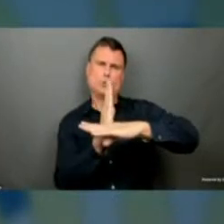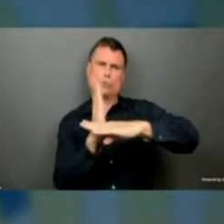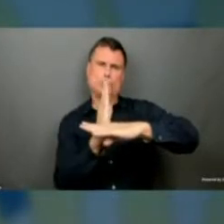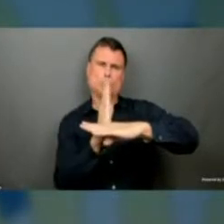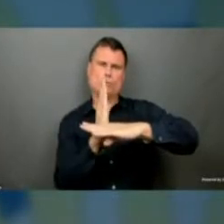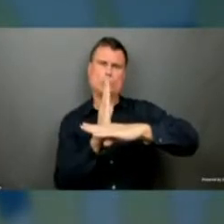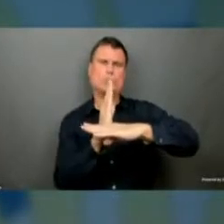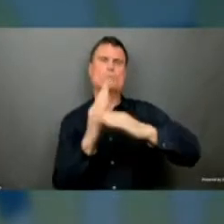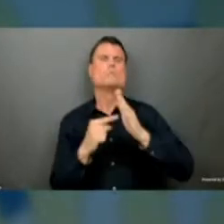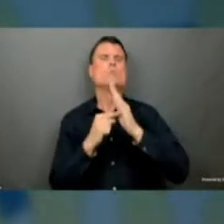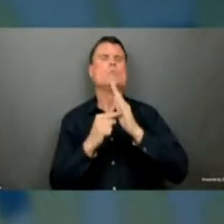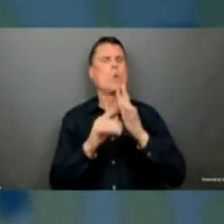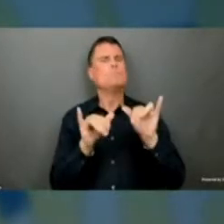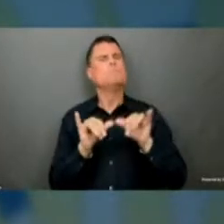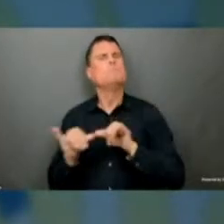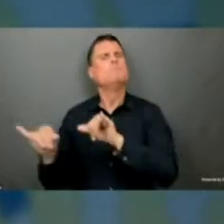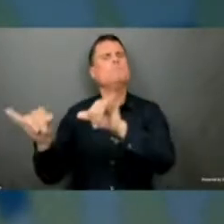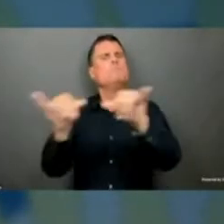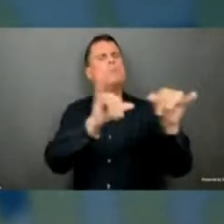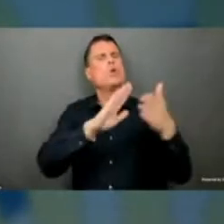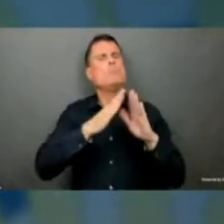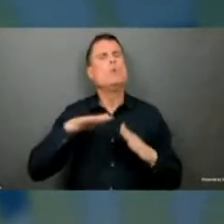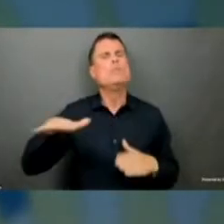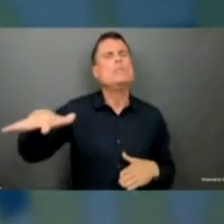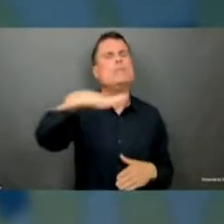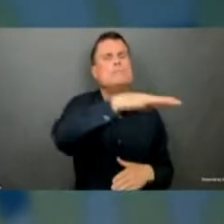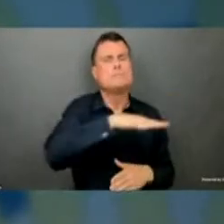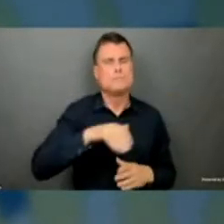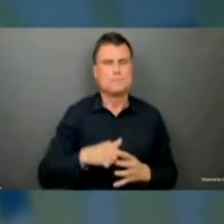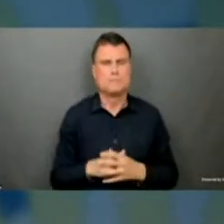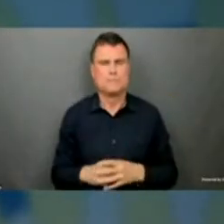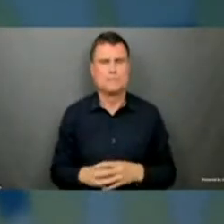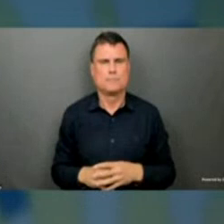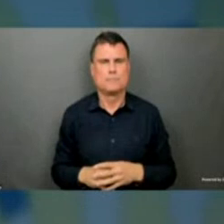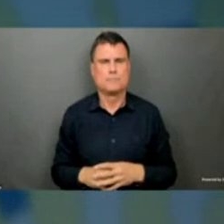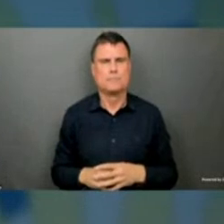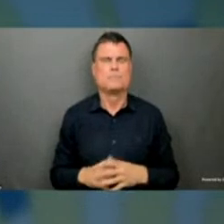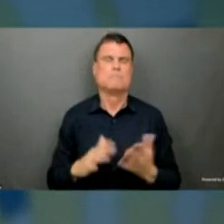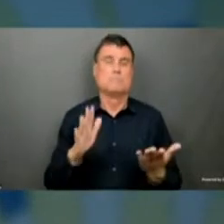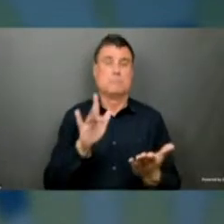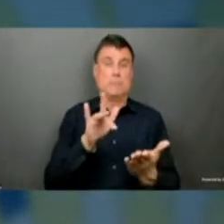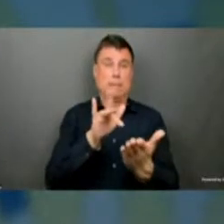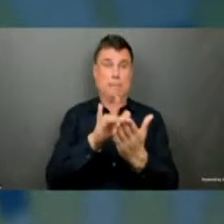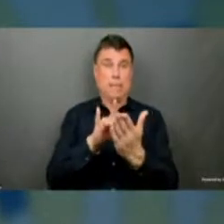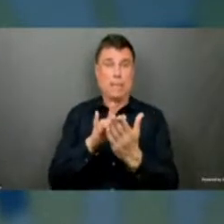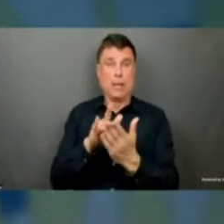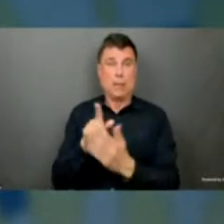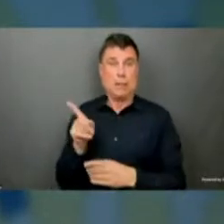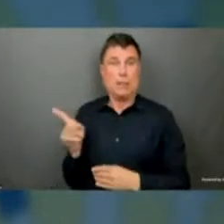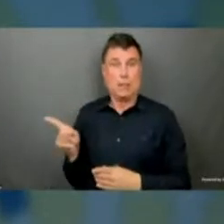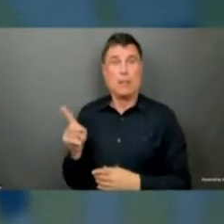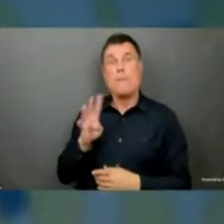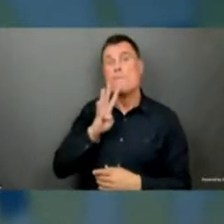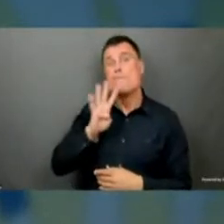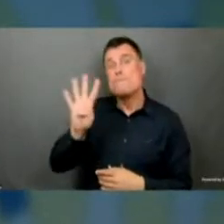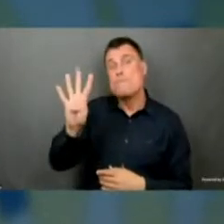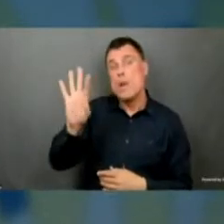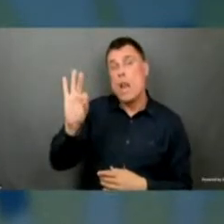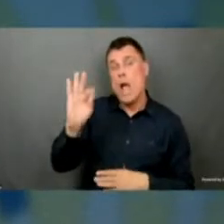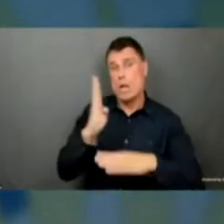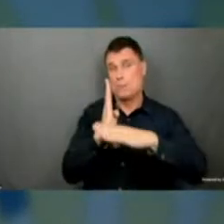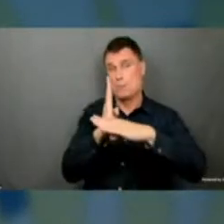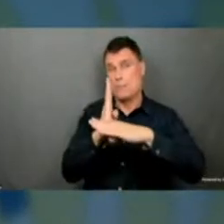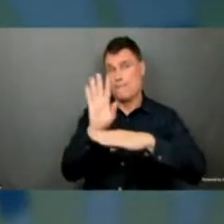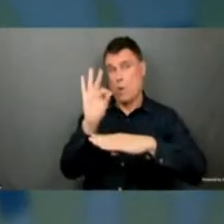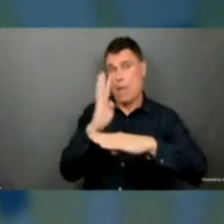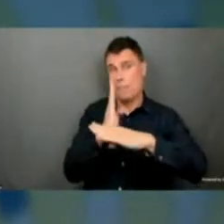seeing transmission, and the median age is about age 49. 所以这个是很清楚了疫苗的作用。同时，他也是说